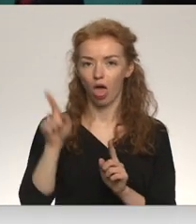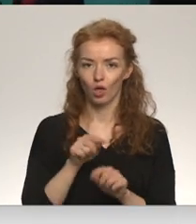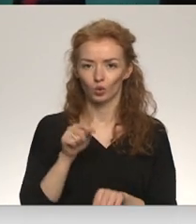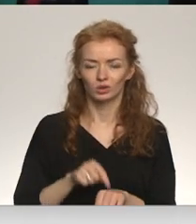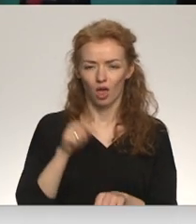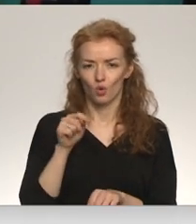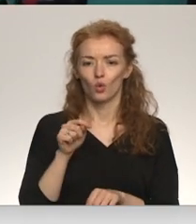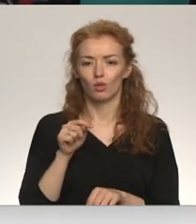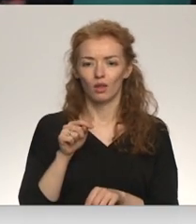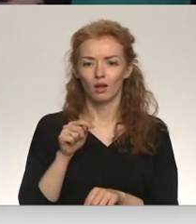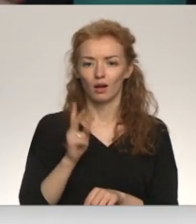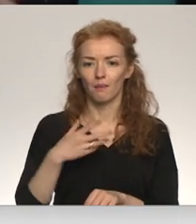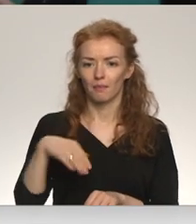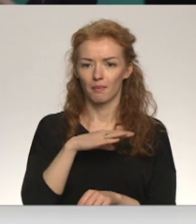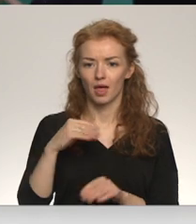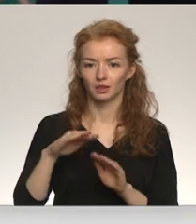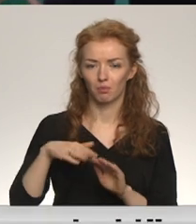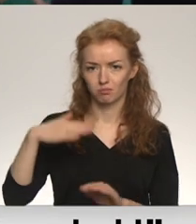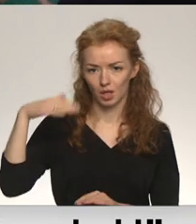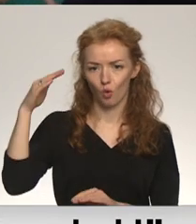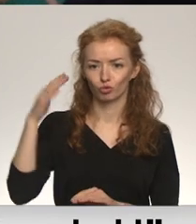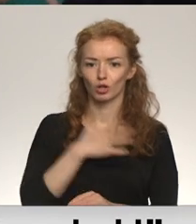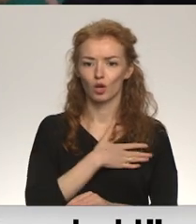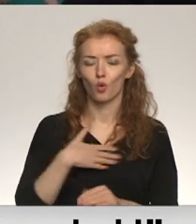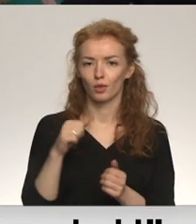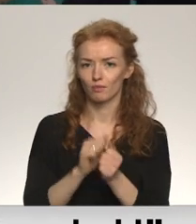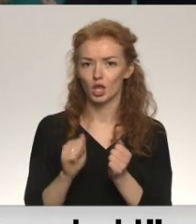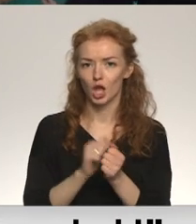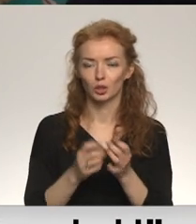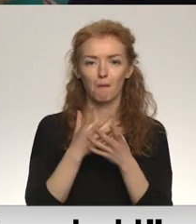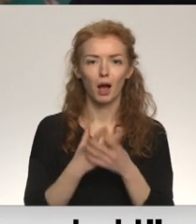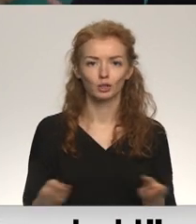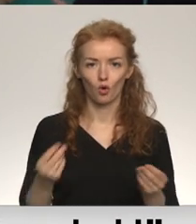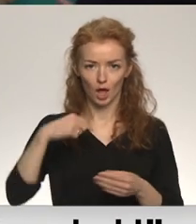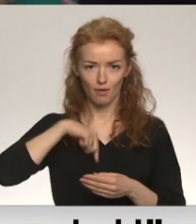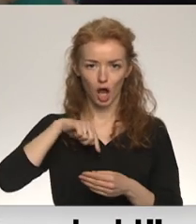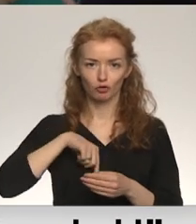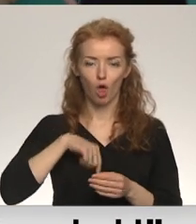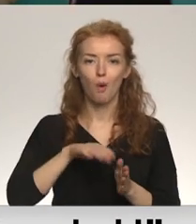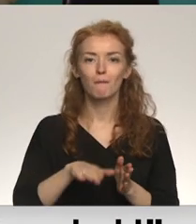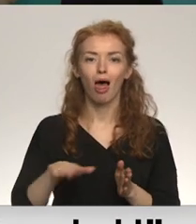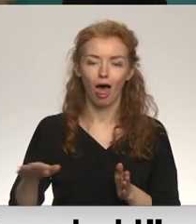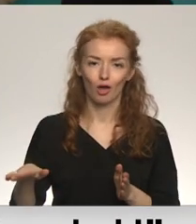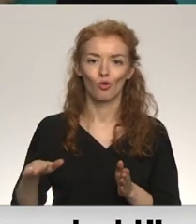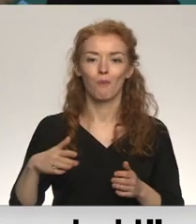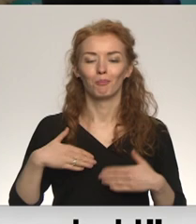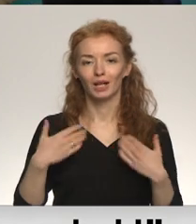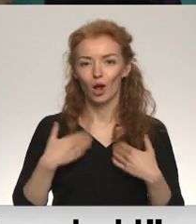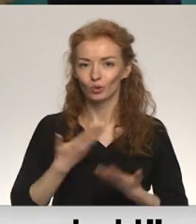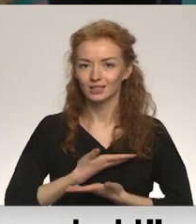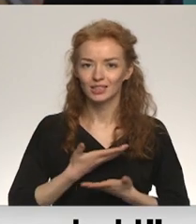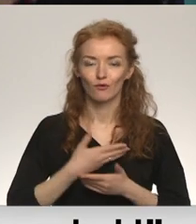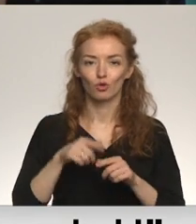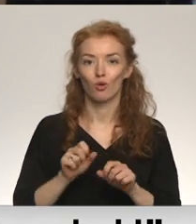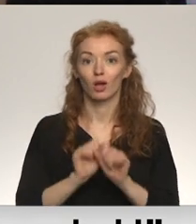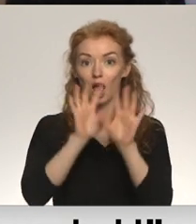ka mēs pieaugušie ļoti bieži pazaudējam sevī to bērnu, to prieku dzīvot un to